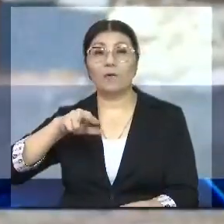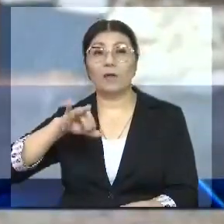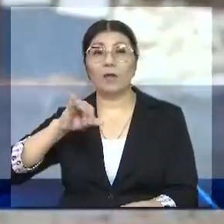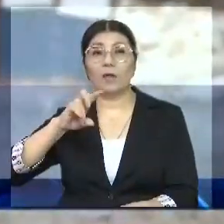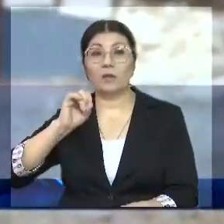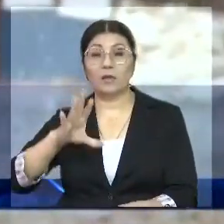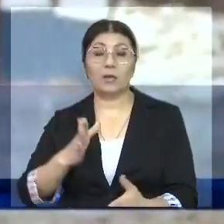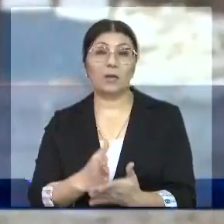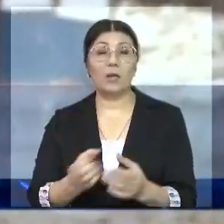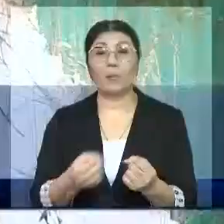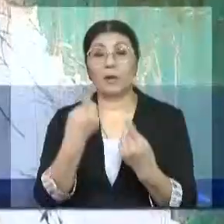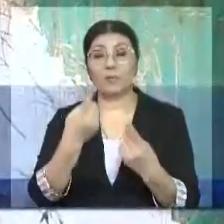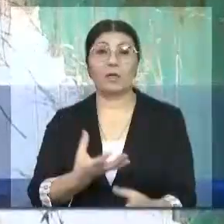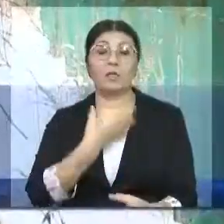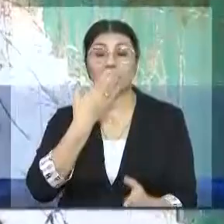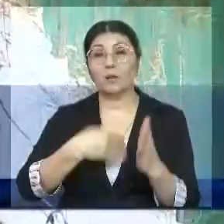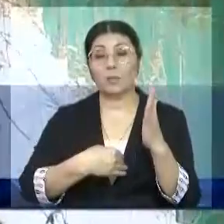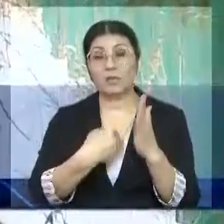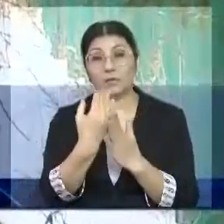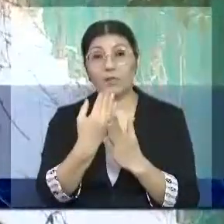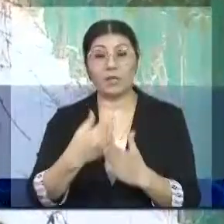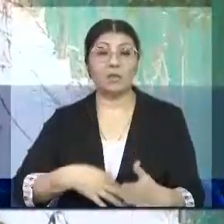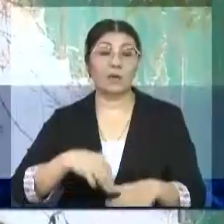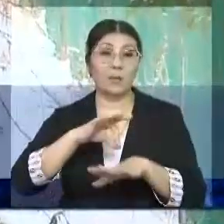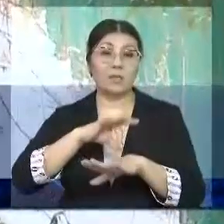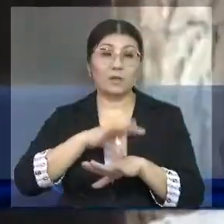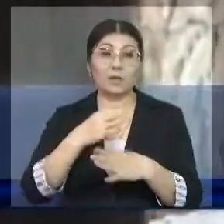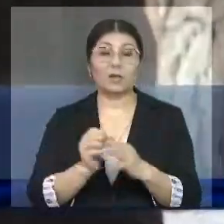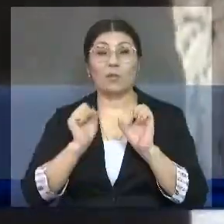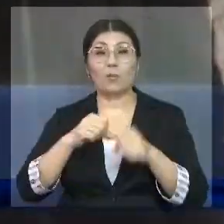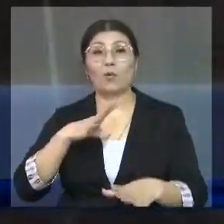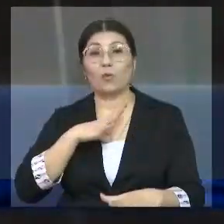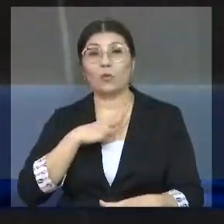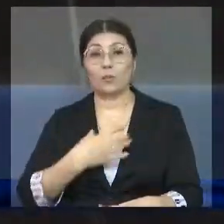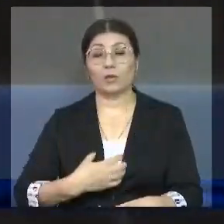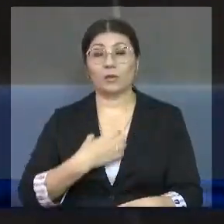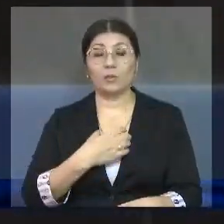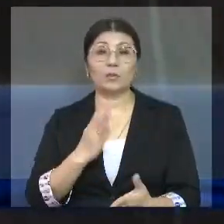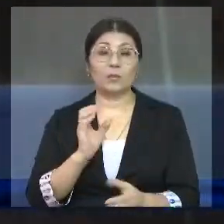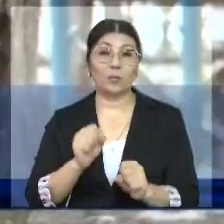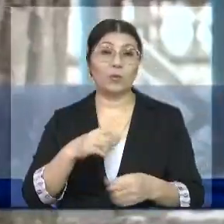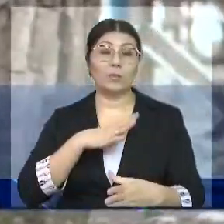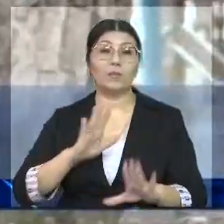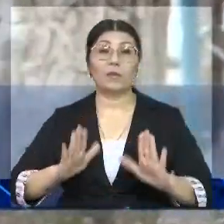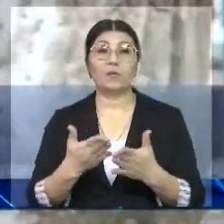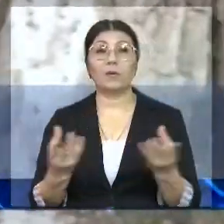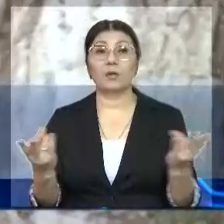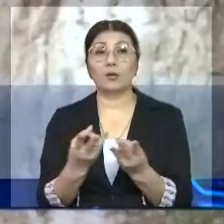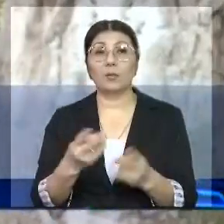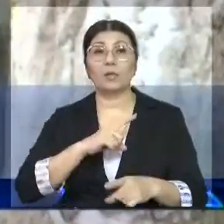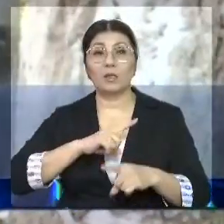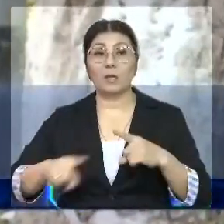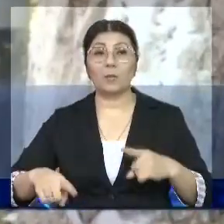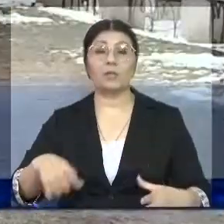остро. Повышением температуры, жидким стулом, болями в животе. Могут быть также тошнота и рвота. В таких случаях необходимо